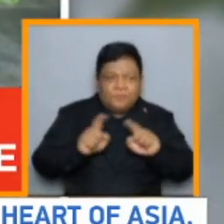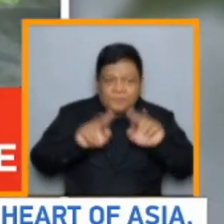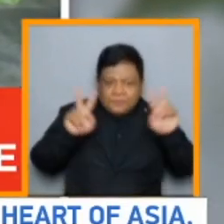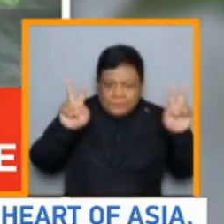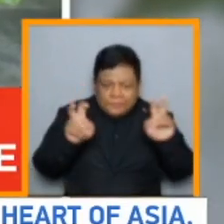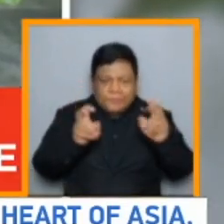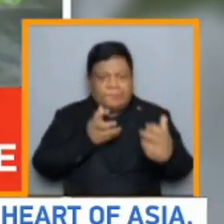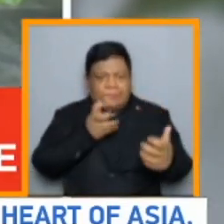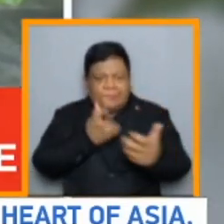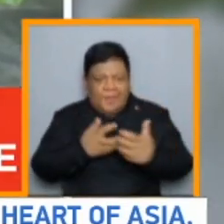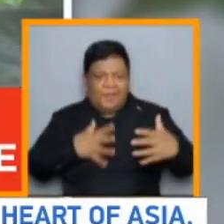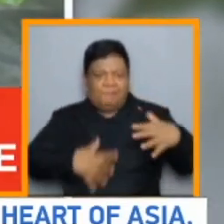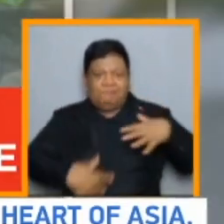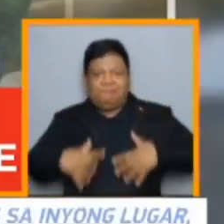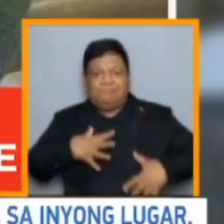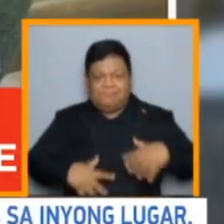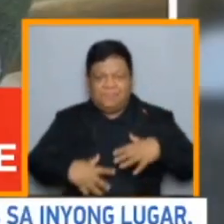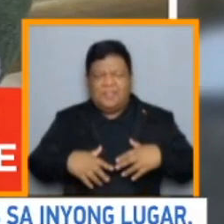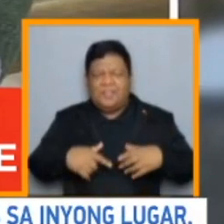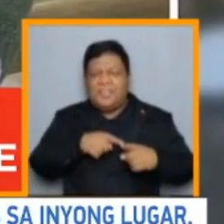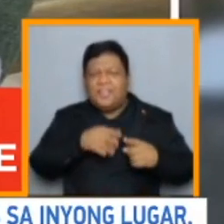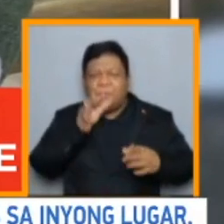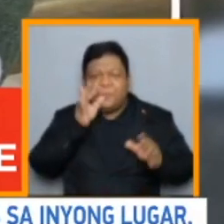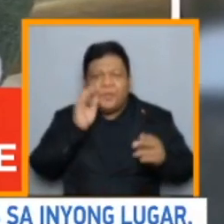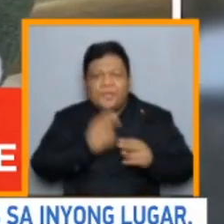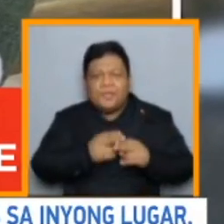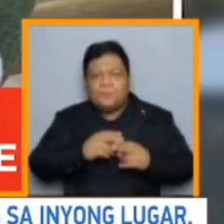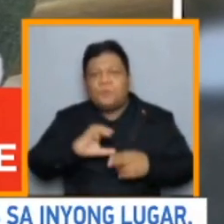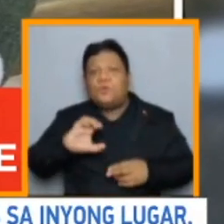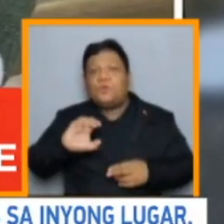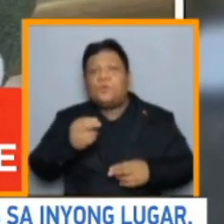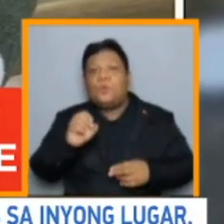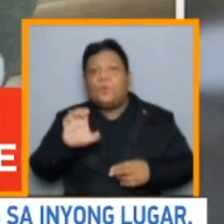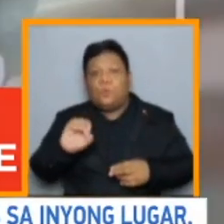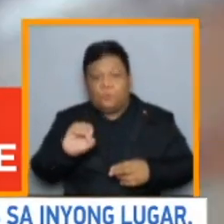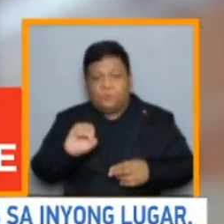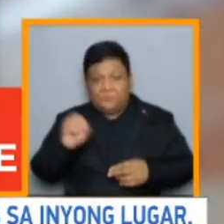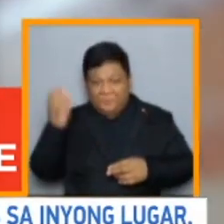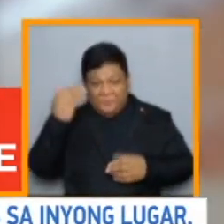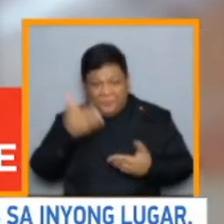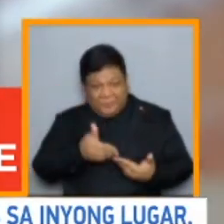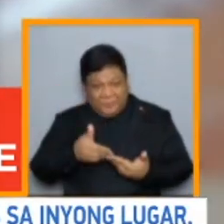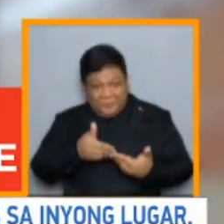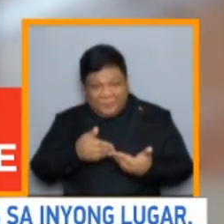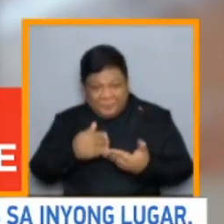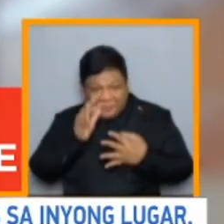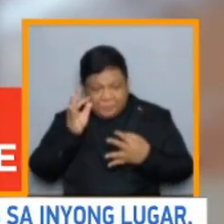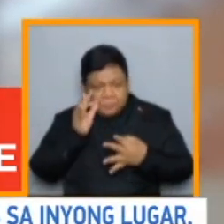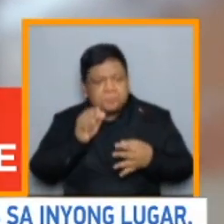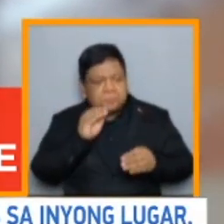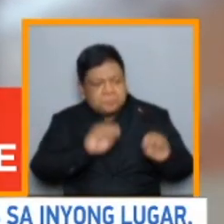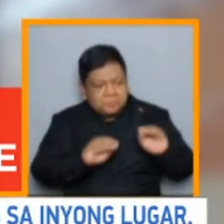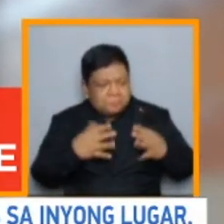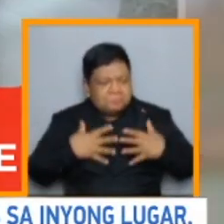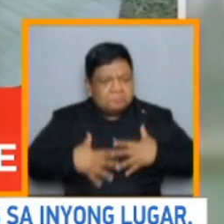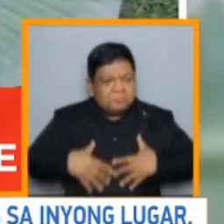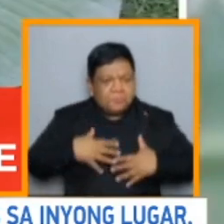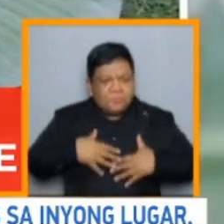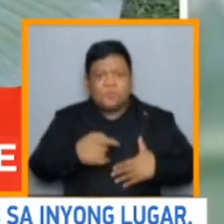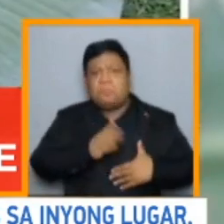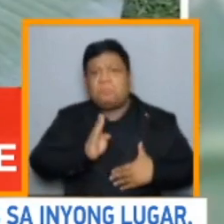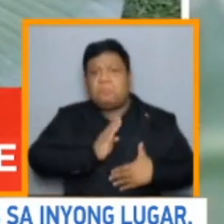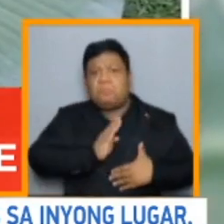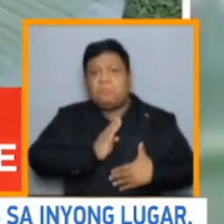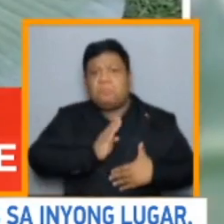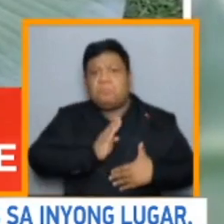Kwento ng kanyang fur mom, kuting pa lang daw si Choco ay binibihisan na raw niya ito. Bukod kasi sa mabait, abay willing rin daw talaga ito